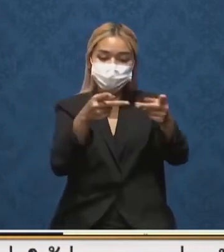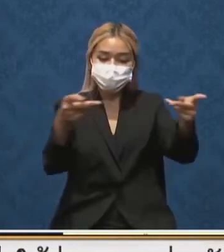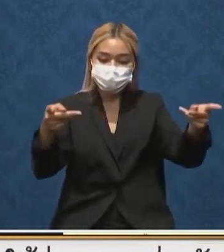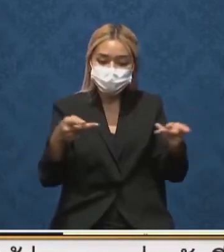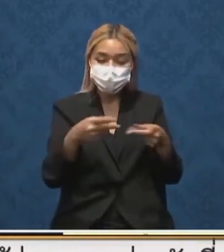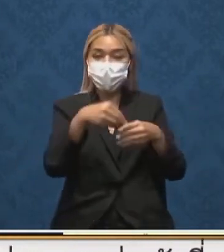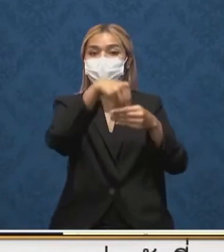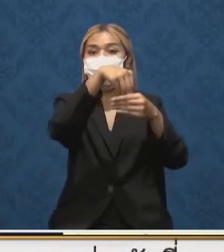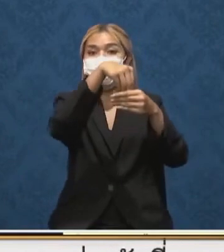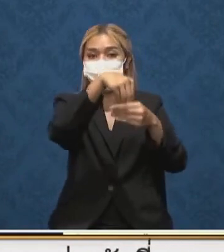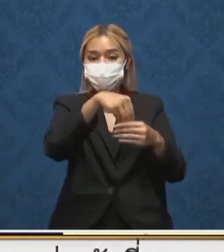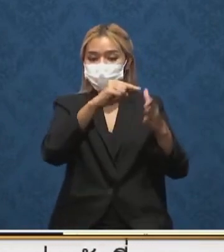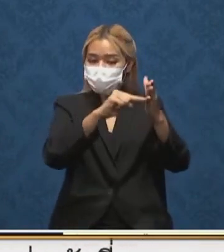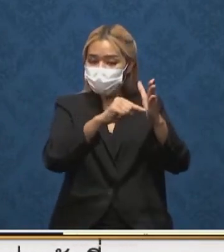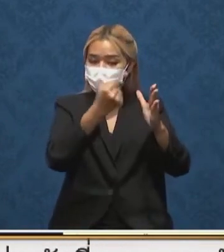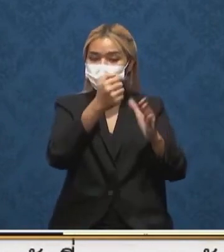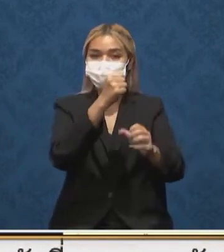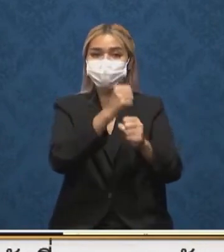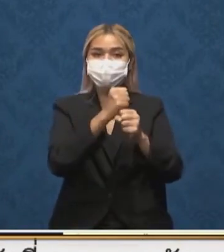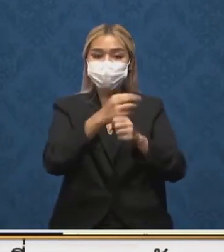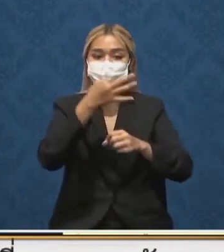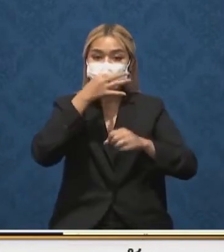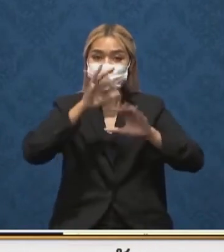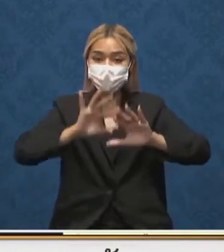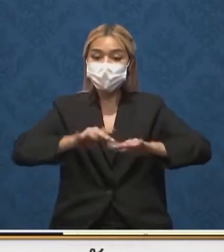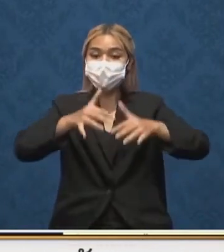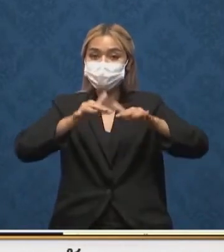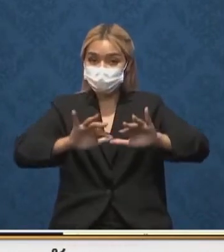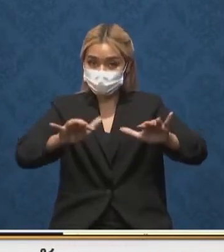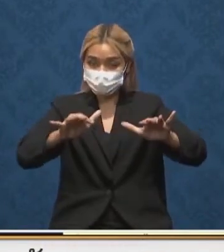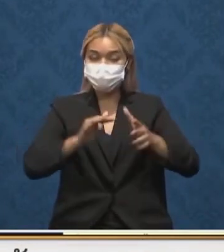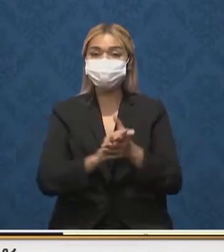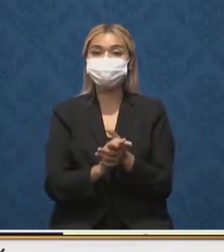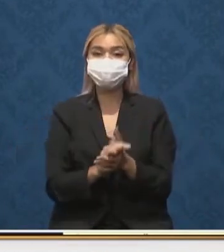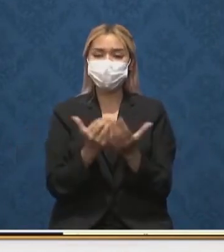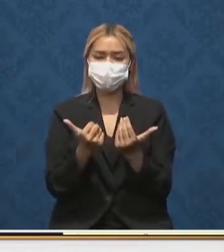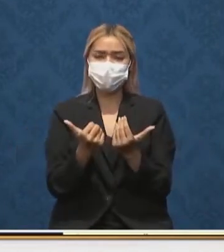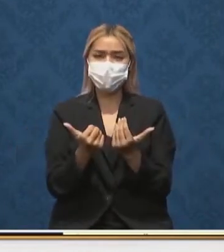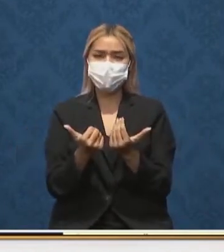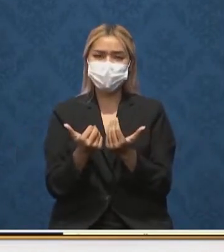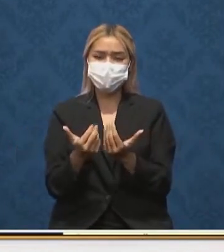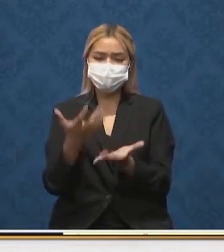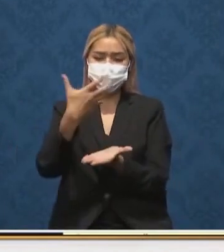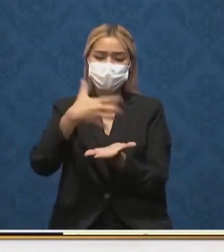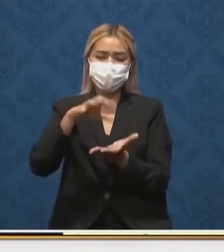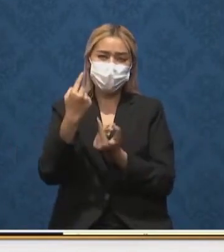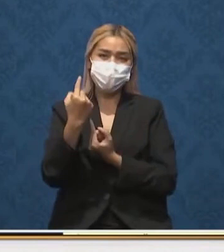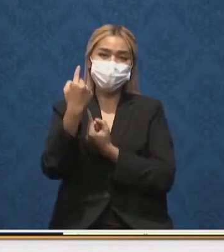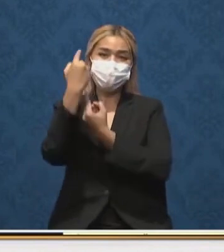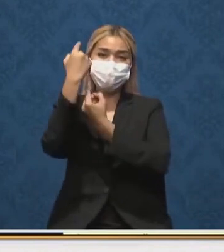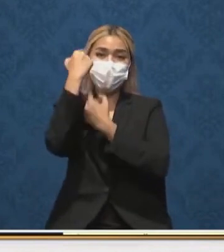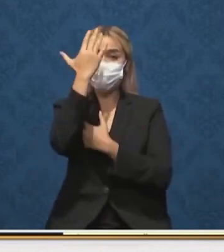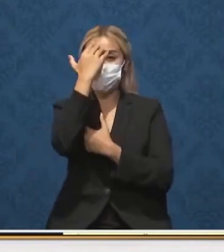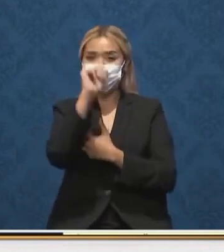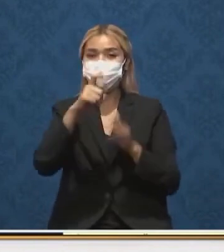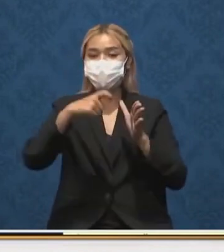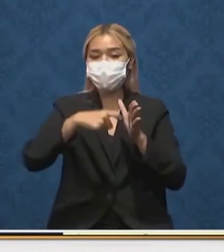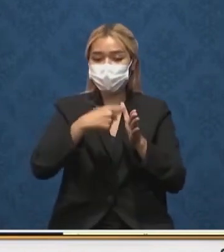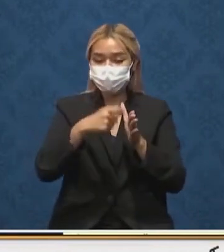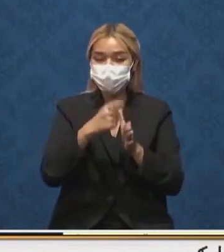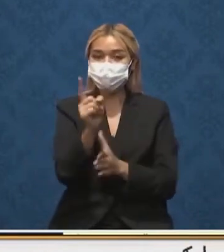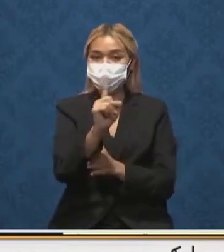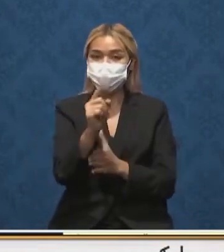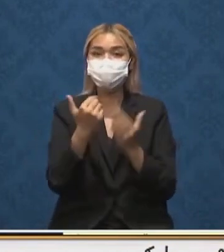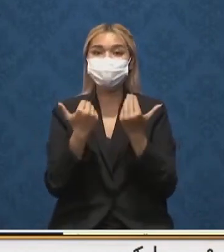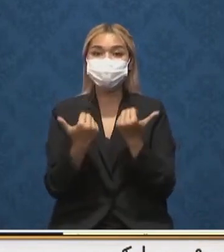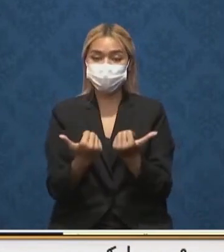ทะเลนะครับเ่าที่ต้องกล่าวตรงนี้ให้เห็นตรงนี้นะครับก็เพราะว่าเหตุที่เกิดขึ้น